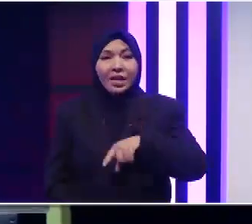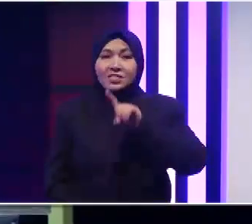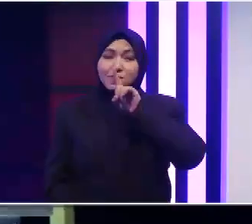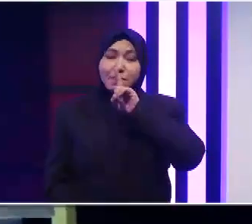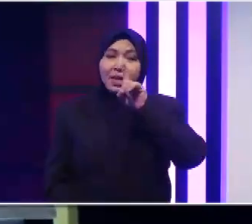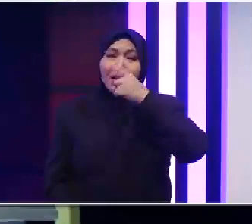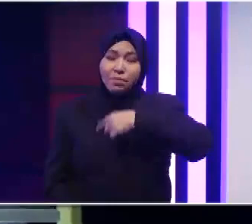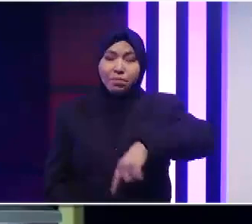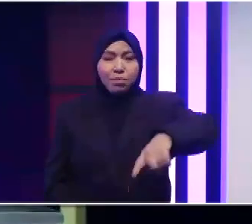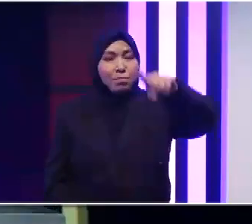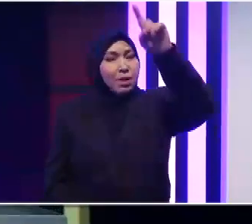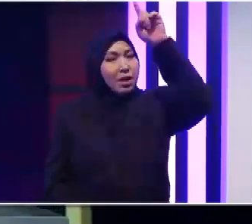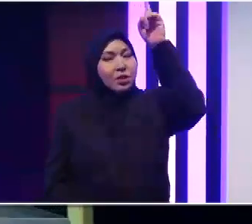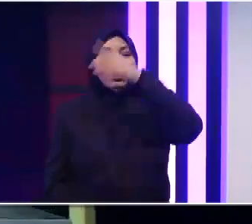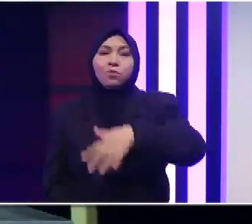Bismillahirrohmanirrohim